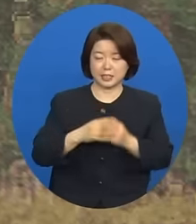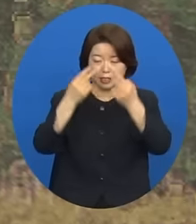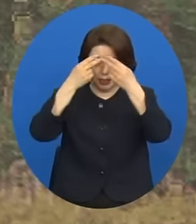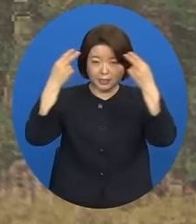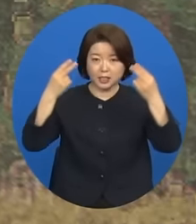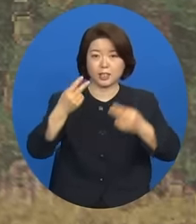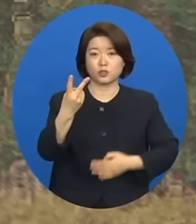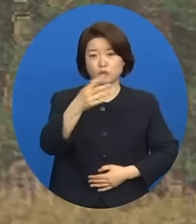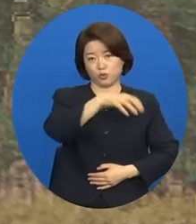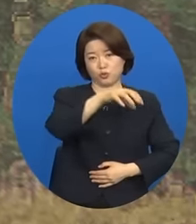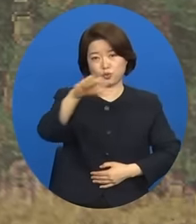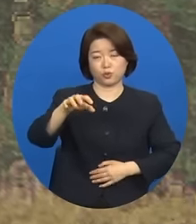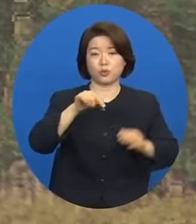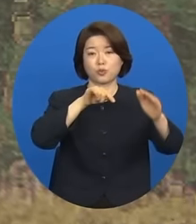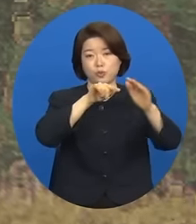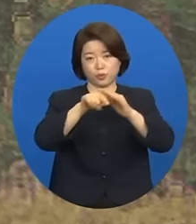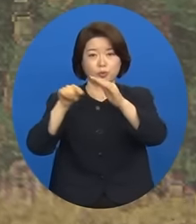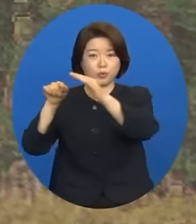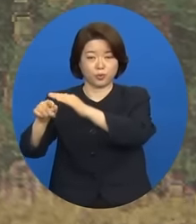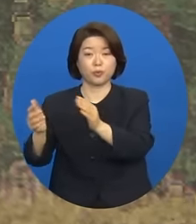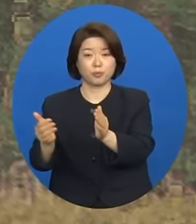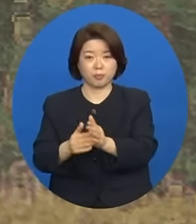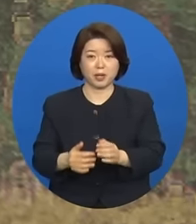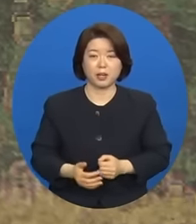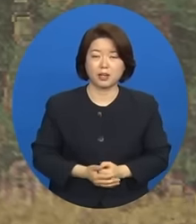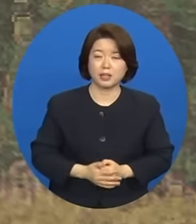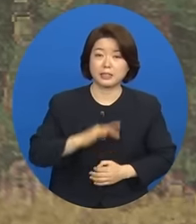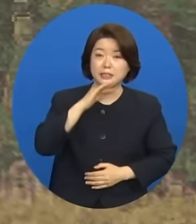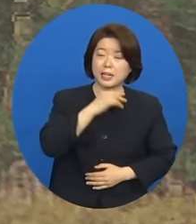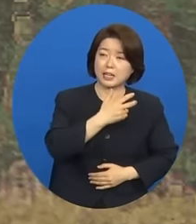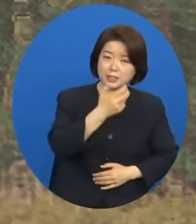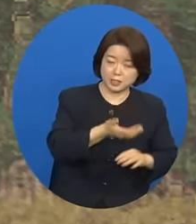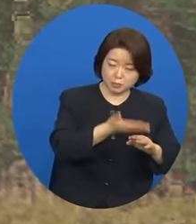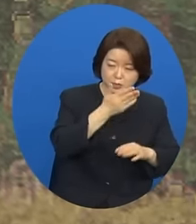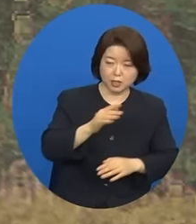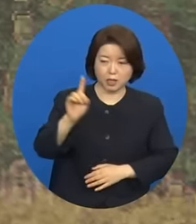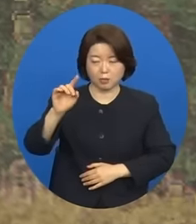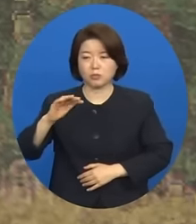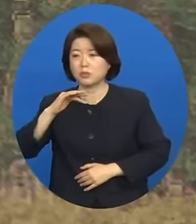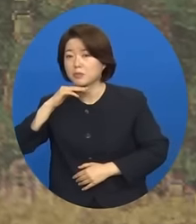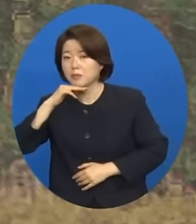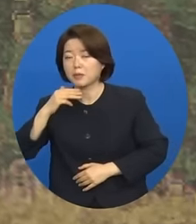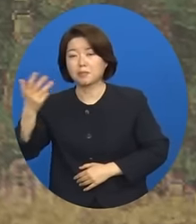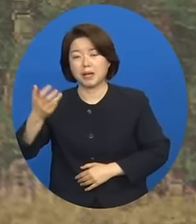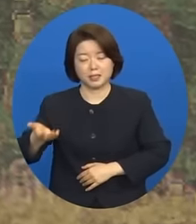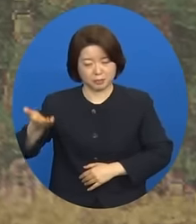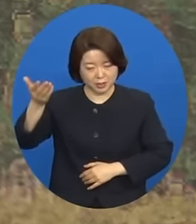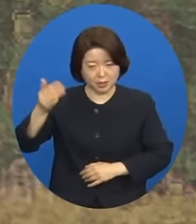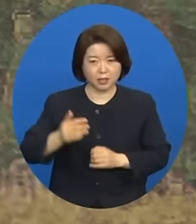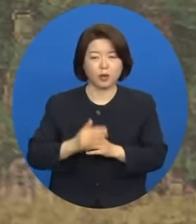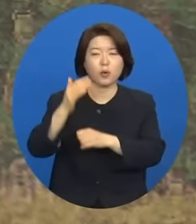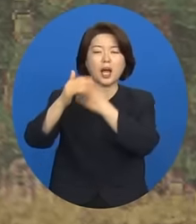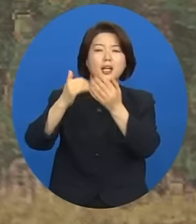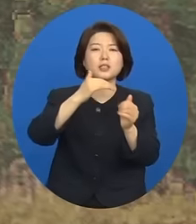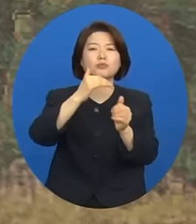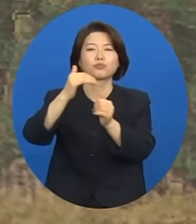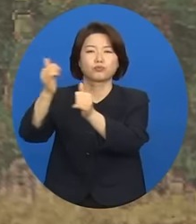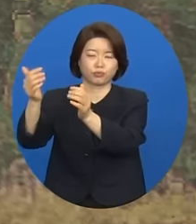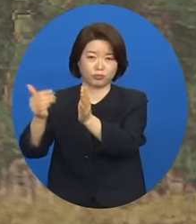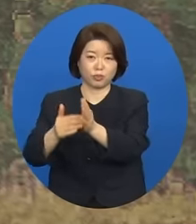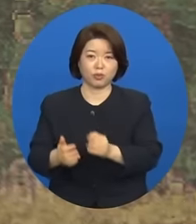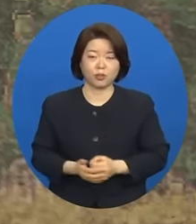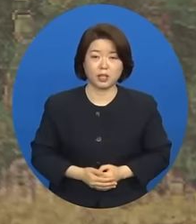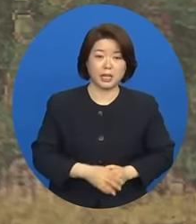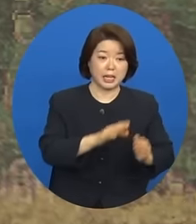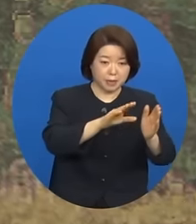다녀왔어요. 70몇 세 한 분은 80몇 세 부르심을 받았습니다. 그때마다